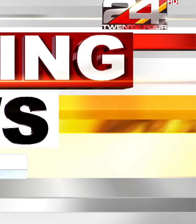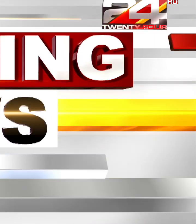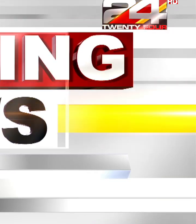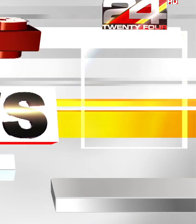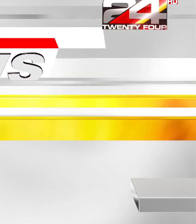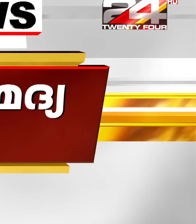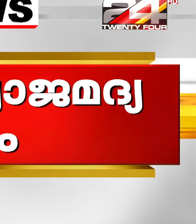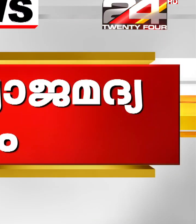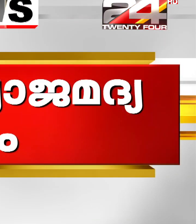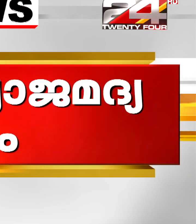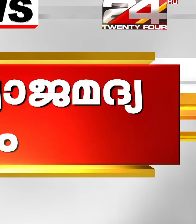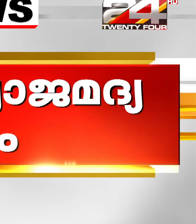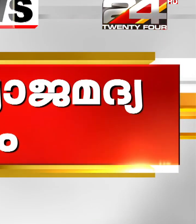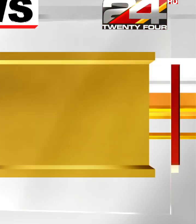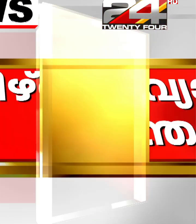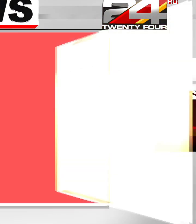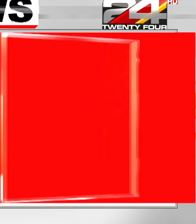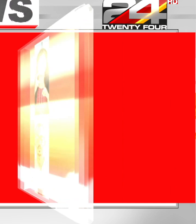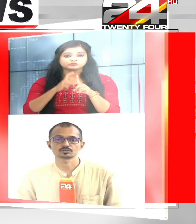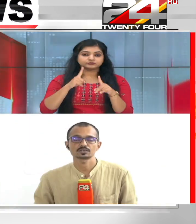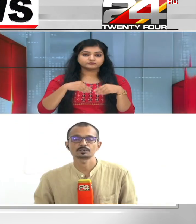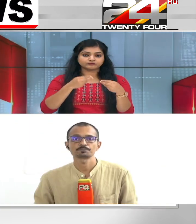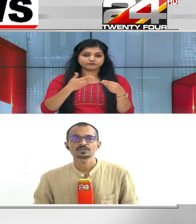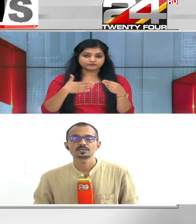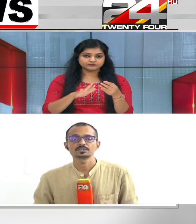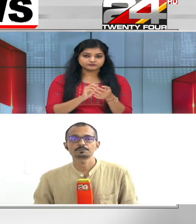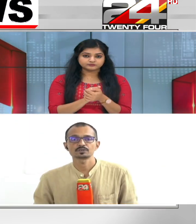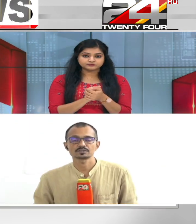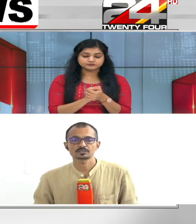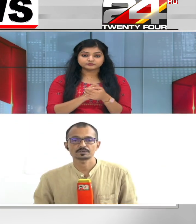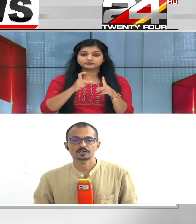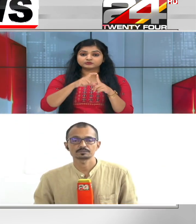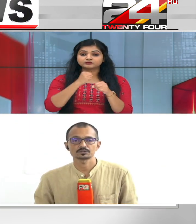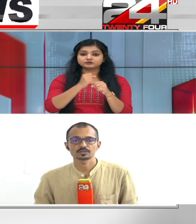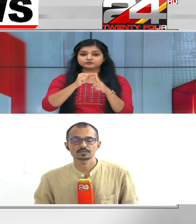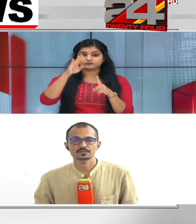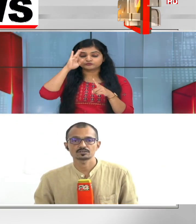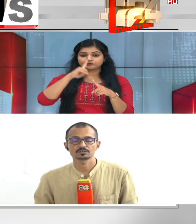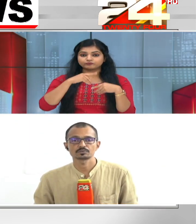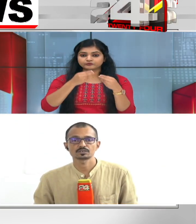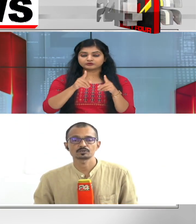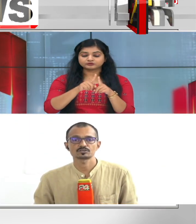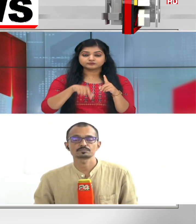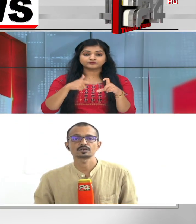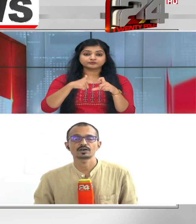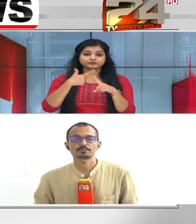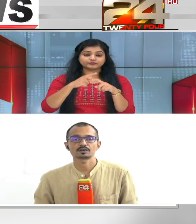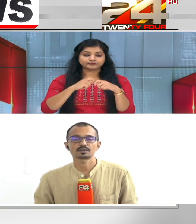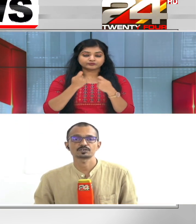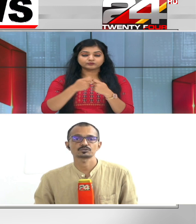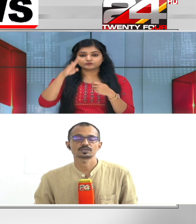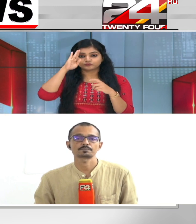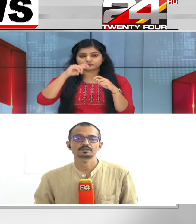എസ് ഐ ഉൾപ്പെടെയുള്ള ഉദ്യോഗസ്ഥർക്കെതിരെ നേരത്തെ തന്നെ നടപടികൾ സ്വീകരിക്കുകയും ചെയ്തിരുന്നു. എന്തായാലും ഡി ജി പിയുടെ നിർദ്ദേശപ്രകാരം നടത്തുന്ന എക്സൈസും അതുപോലെ തന്നെ പോലീസും